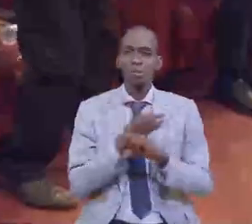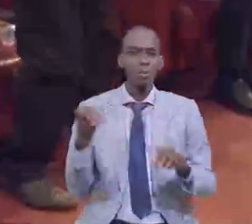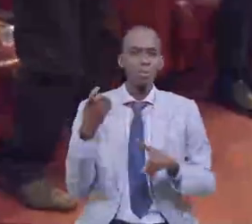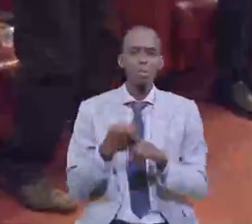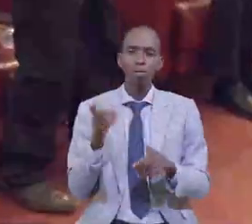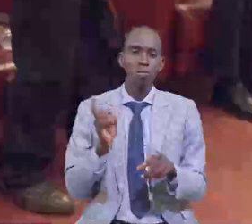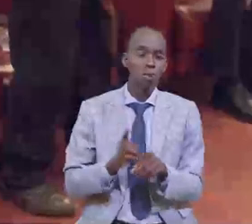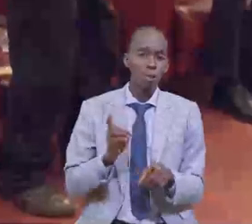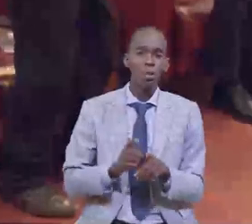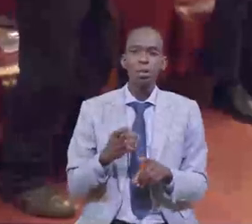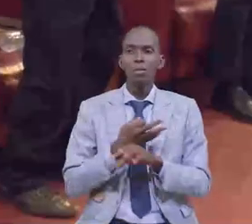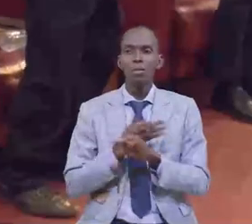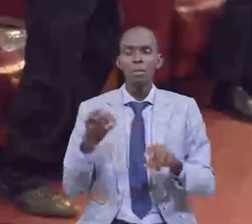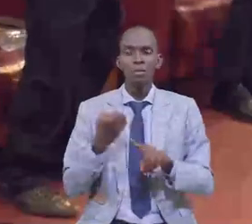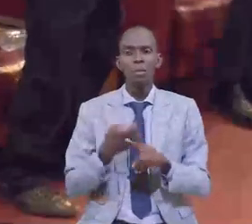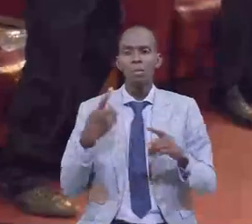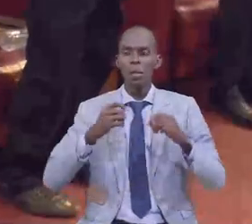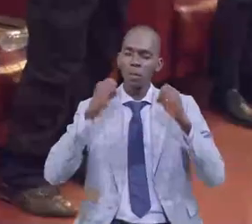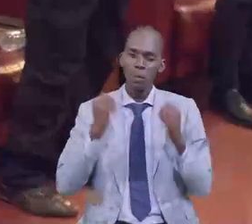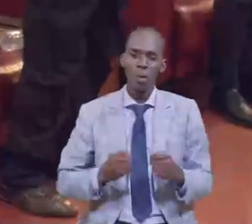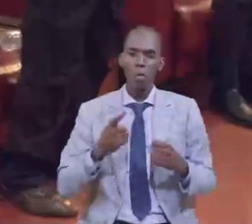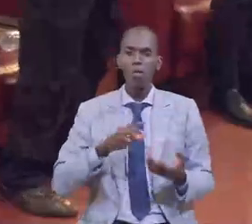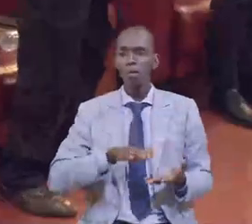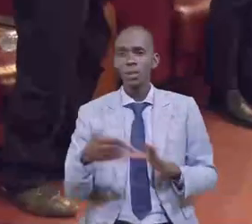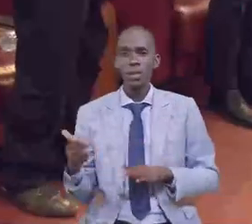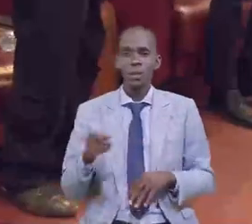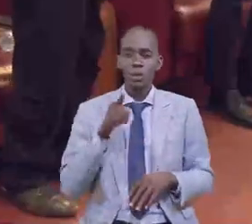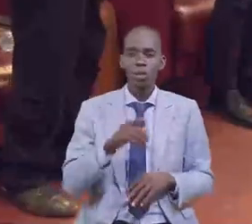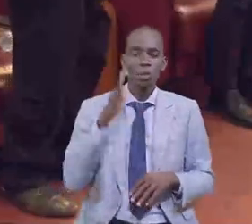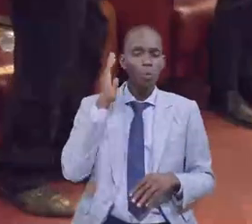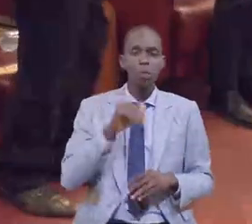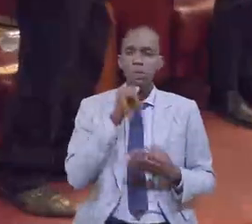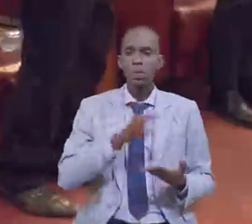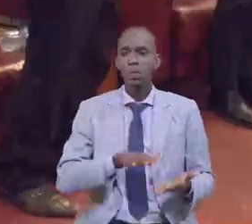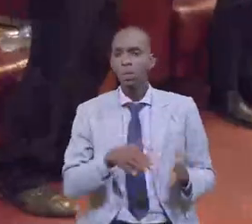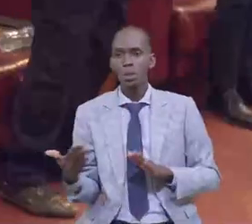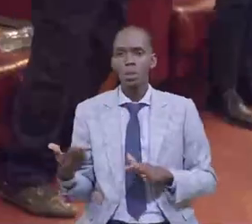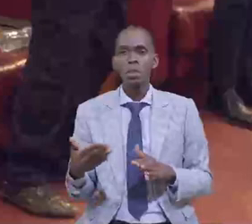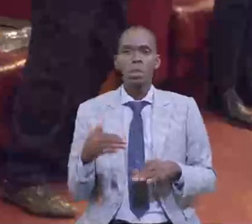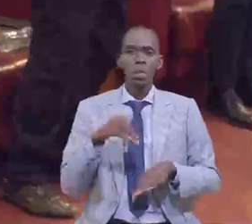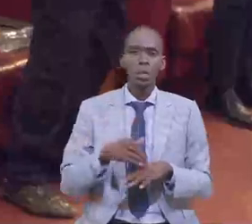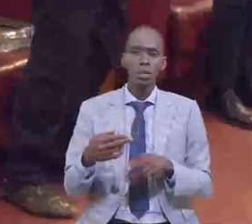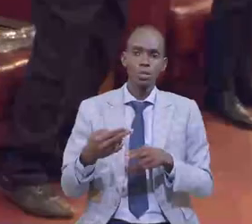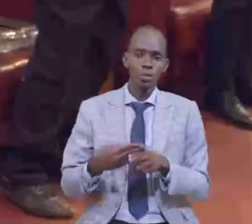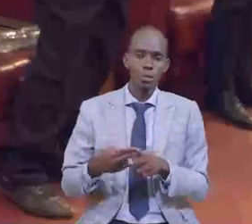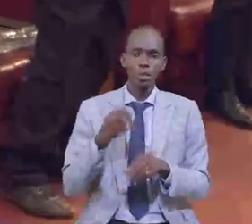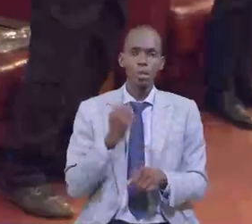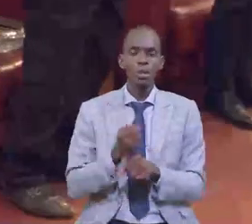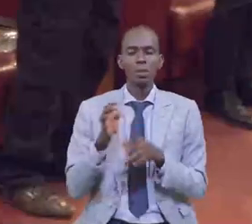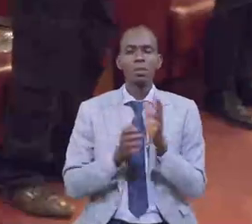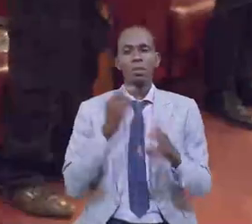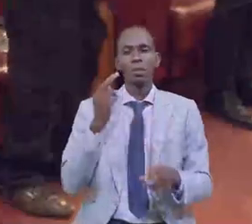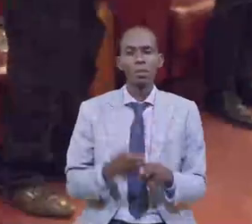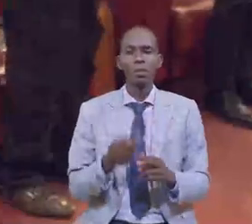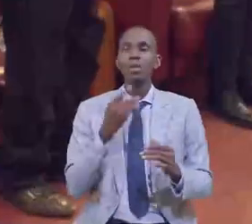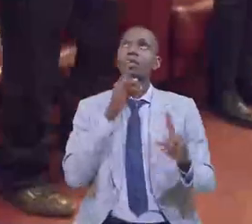l'infirmité. Affranchie du pouvoir de la mort. Vous n'allez pas mourir prématurément. Voici votre heure de dire